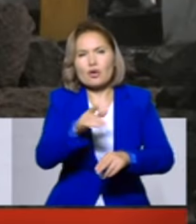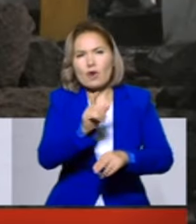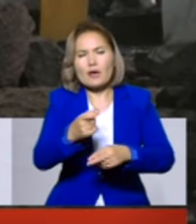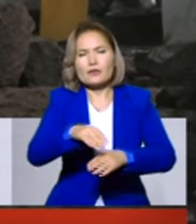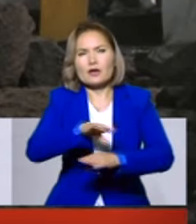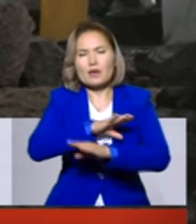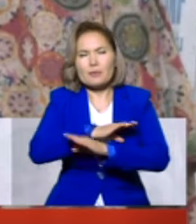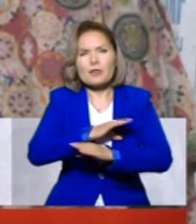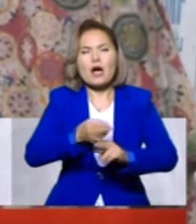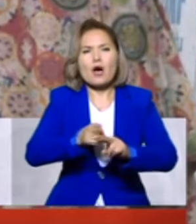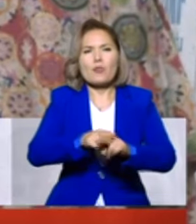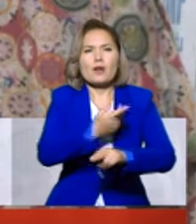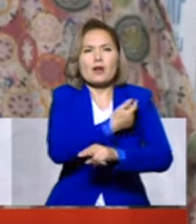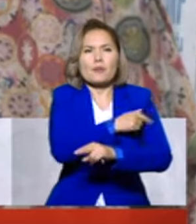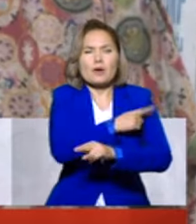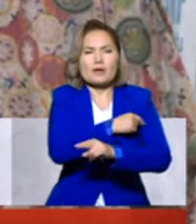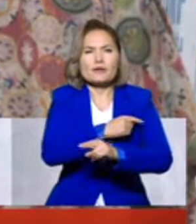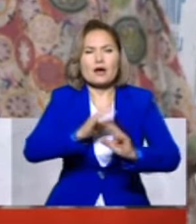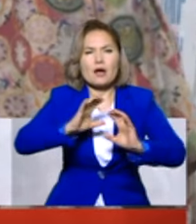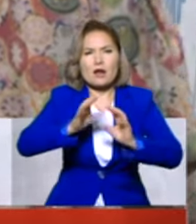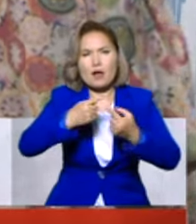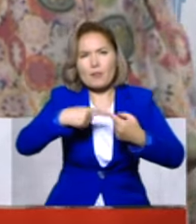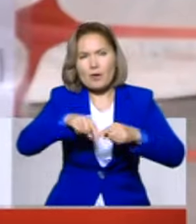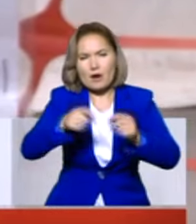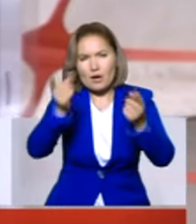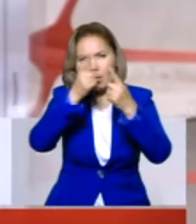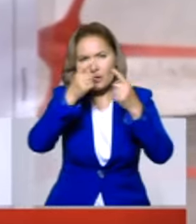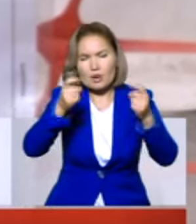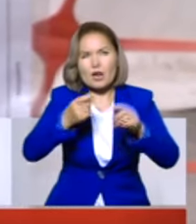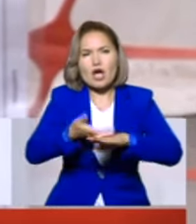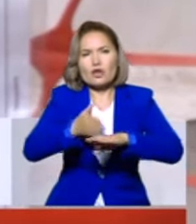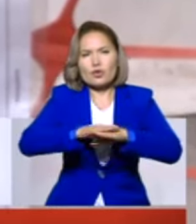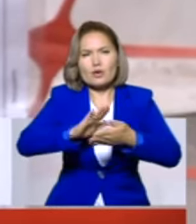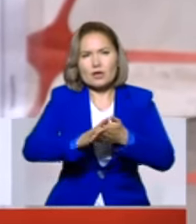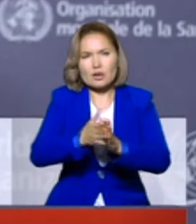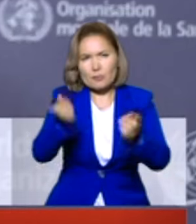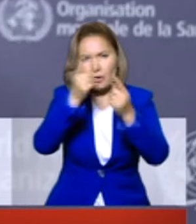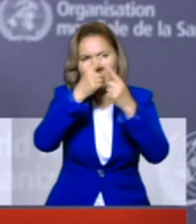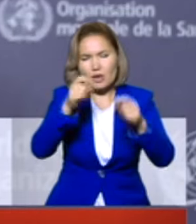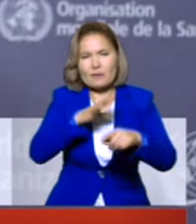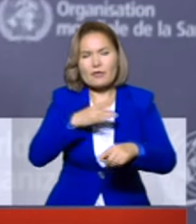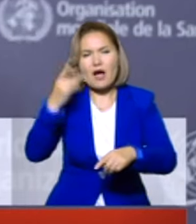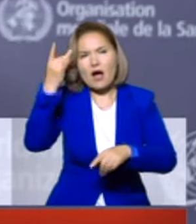байланысты дүниежүзілік денсаулық сақтау ұйымы әлемдік деңгейде төтенше жағдай жариялады.